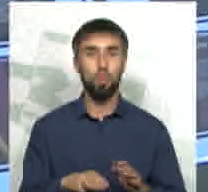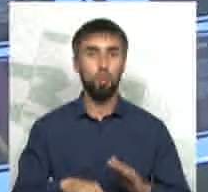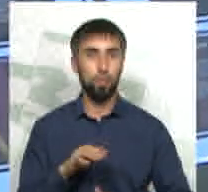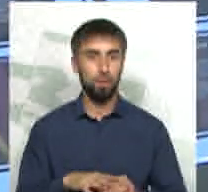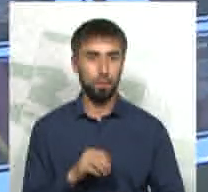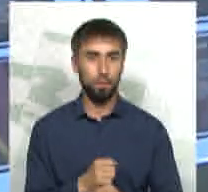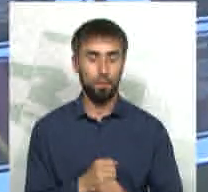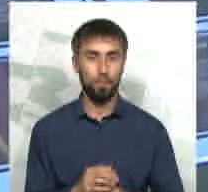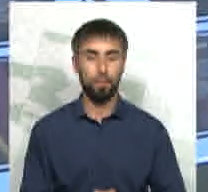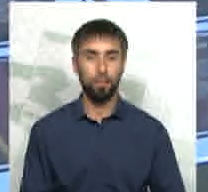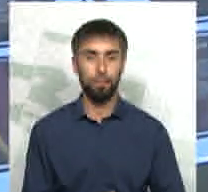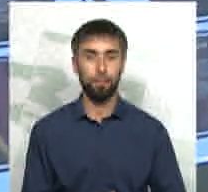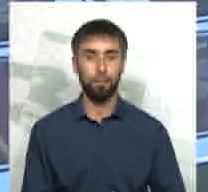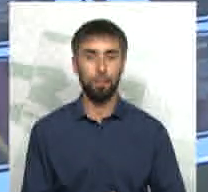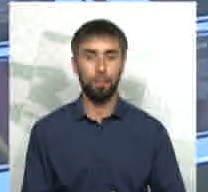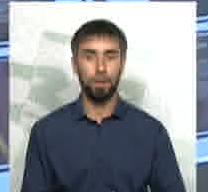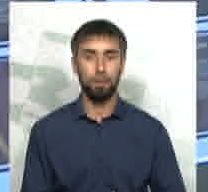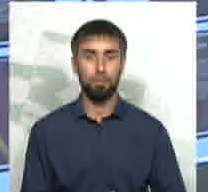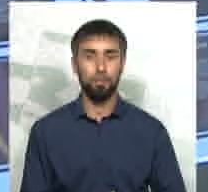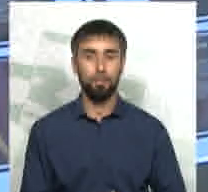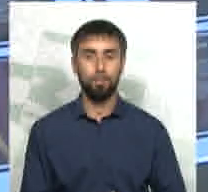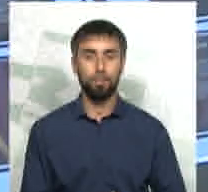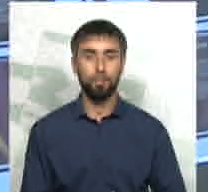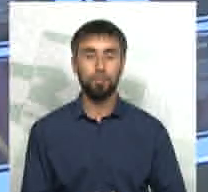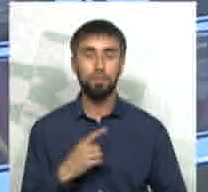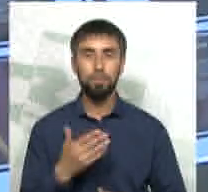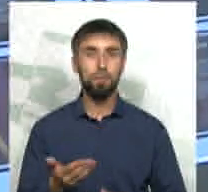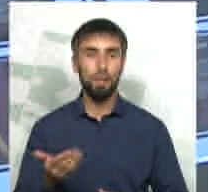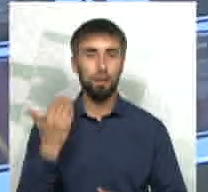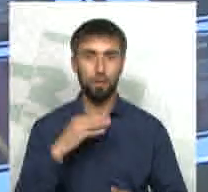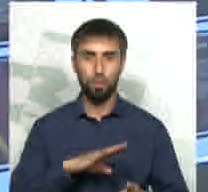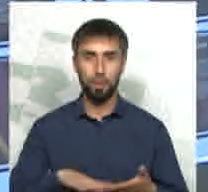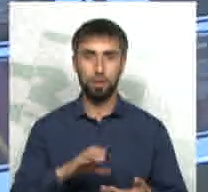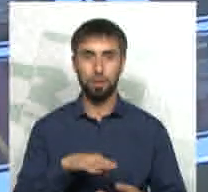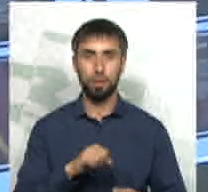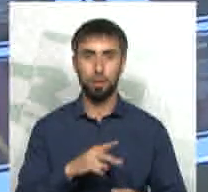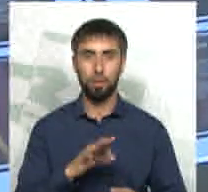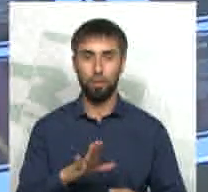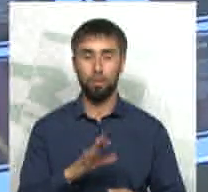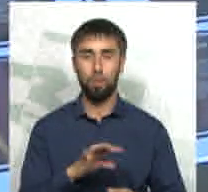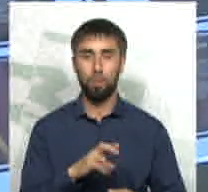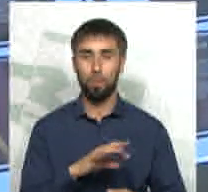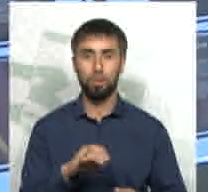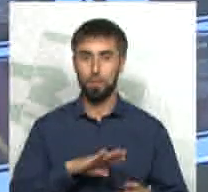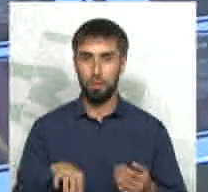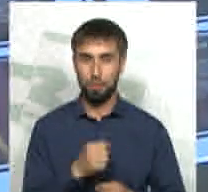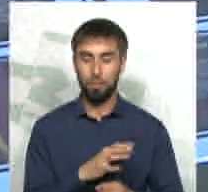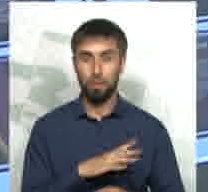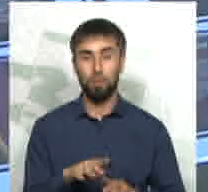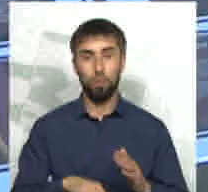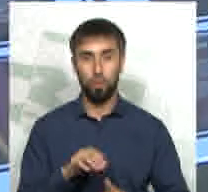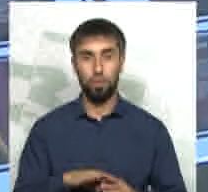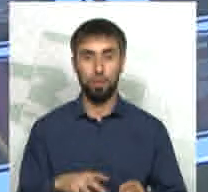оборудование... Хаядох, современное оборудование, халха оборудование ваш бамби, бельхажи, Кил гозулс бибиш бол